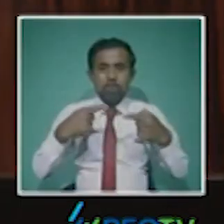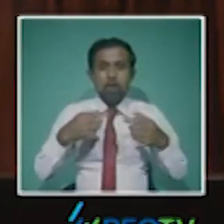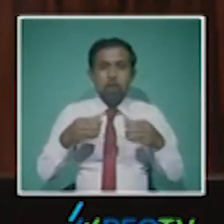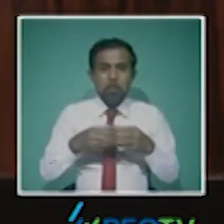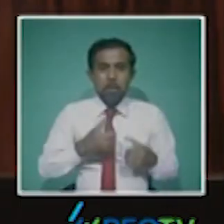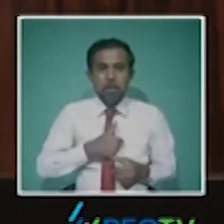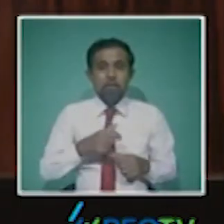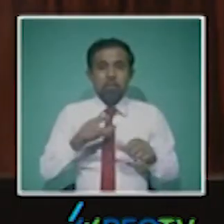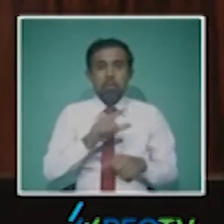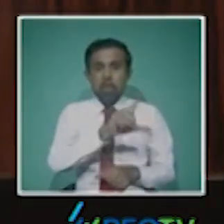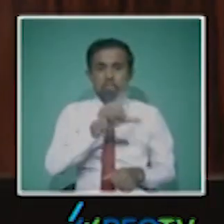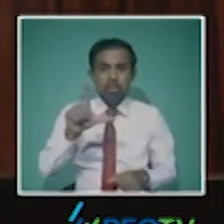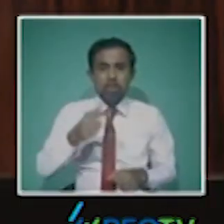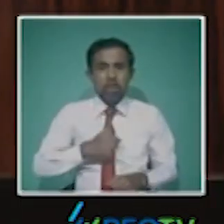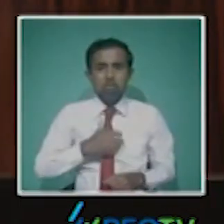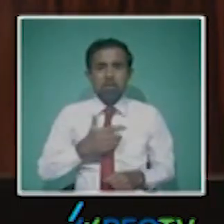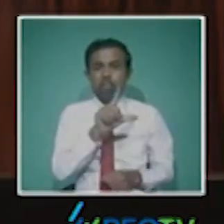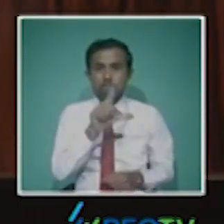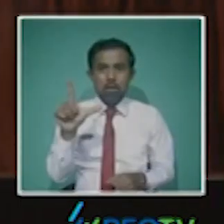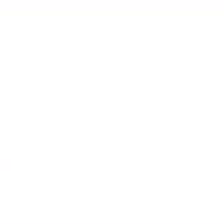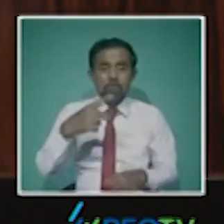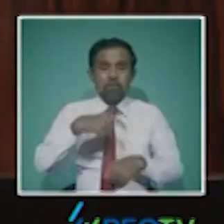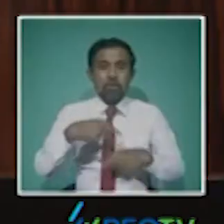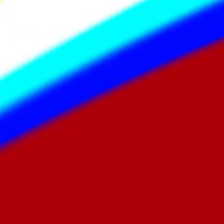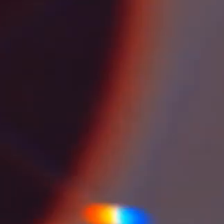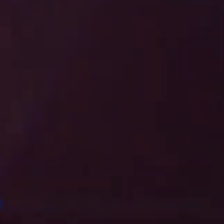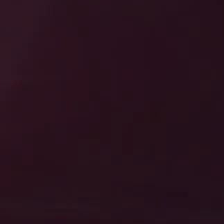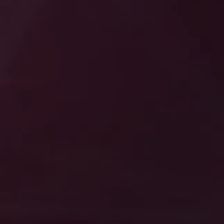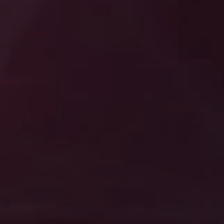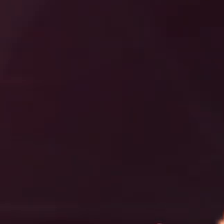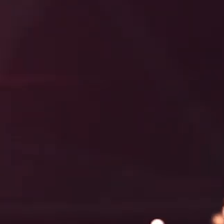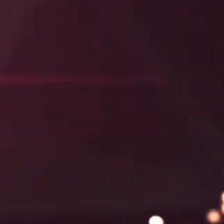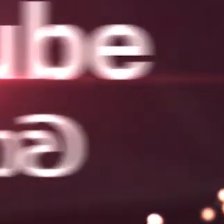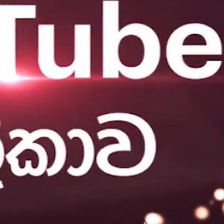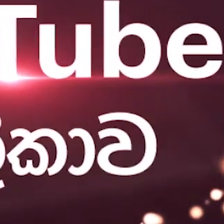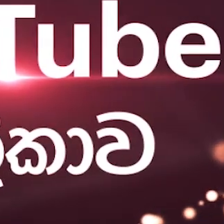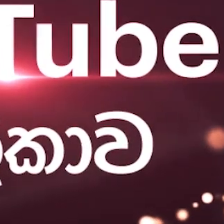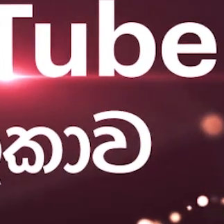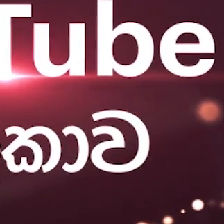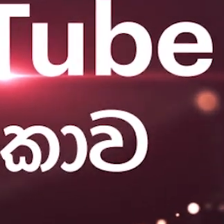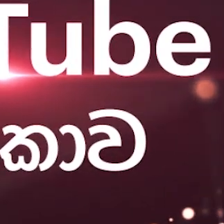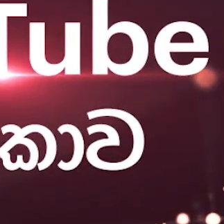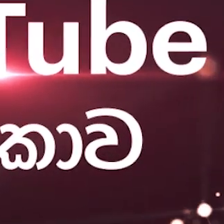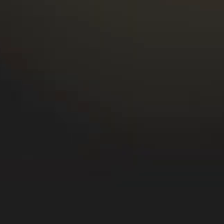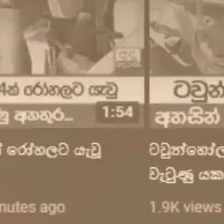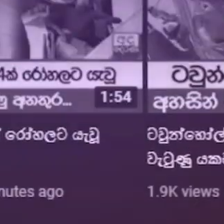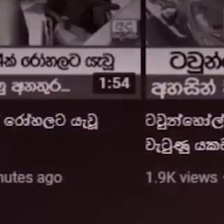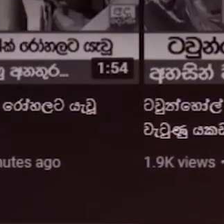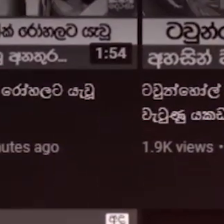පක්ෂව ඡන්ද 77යි විරුද්ධව ඡන්ද 17යි ඒ අනුව සම්මතයි. අද දෙරණ YouTube